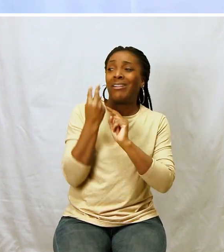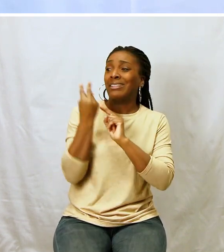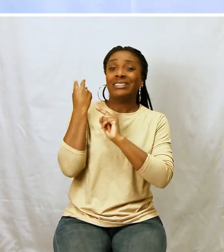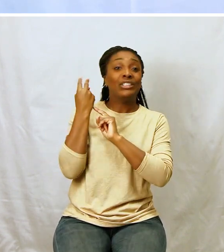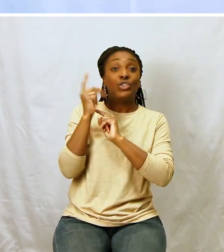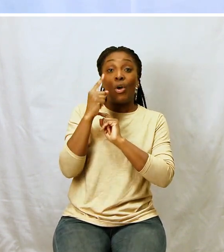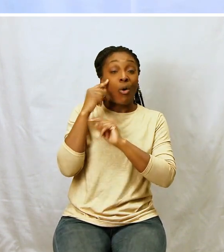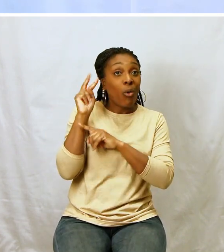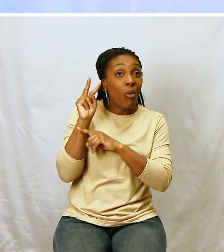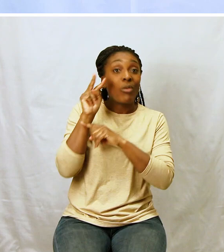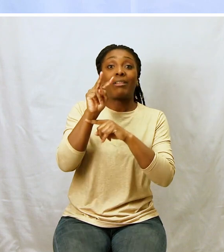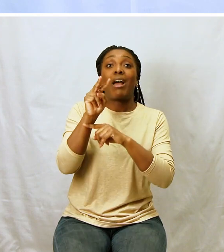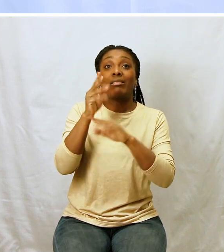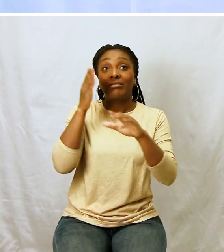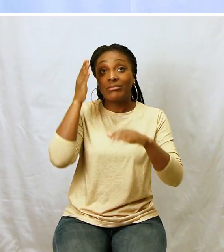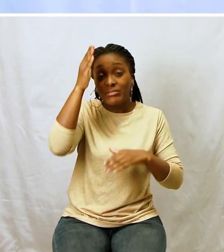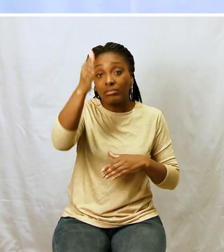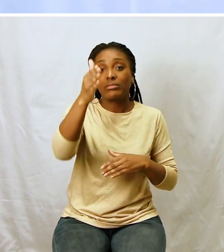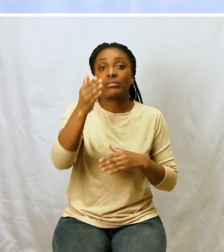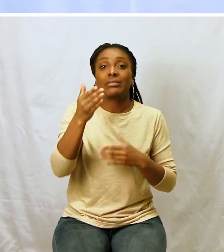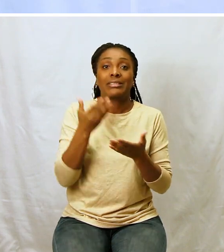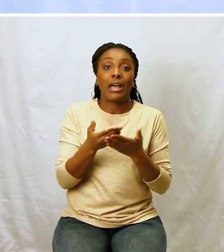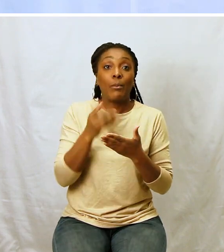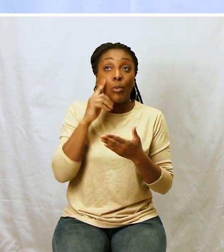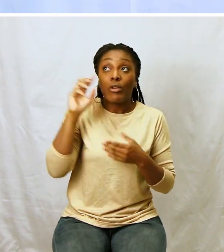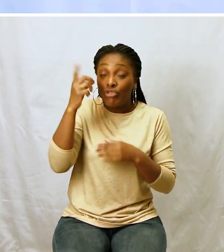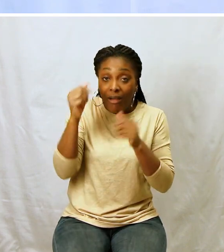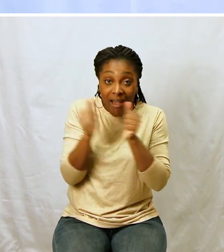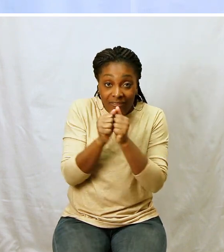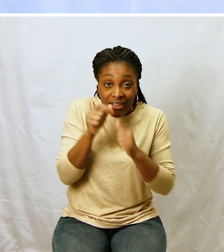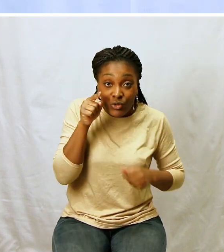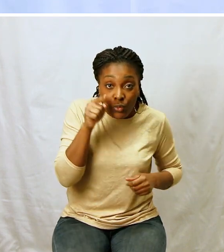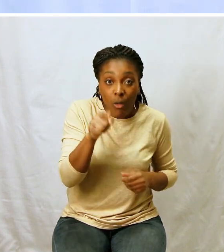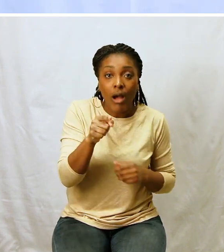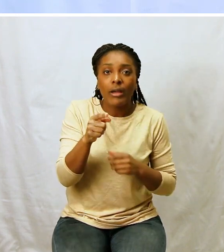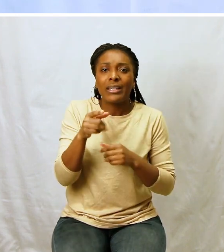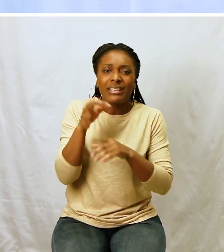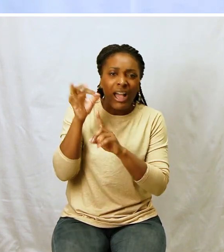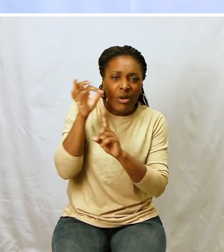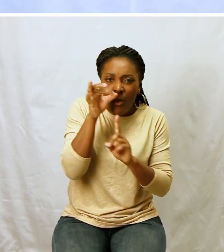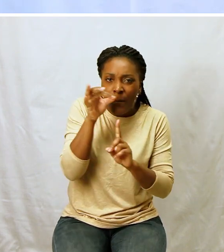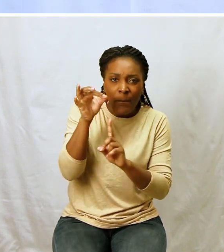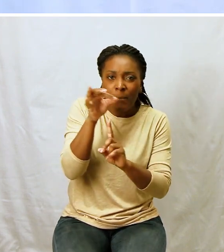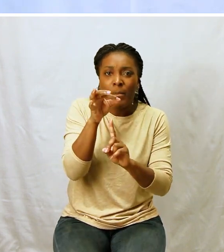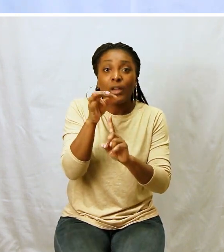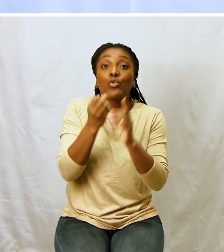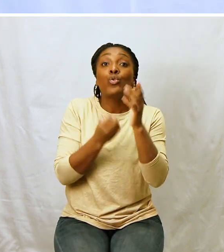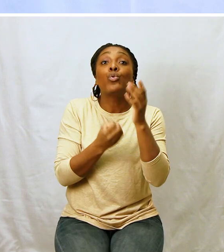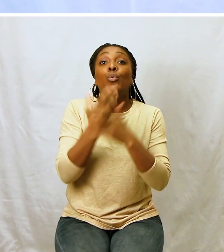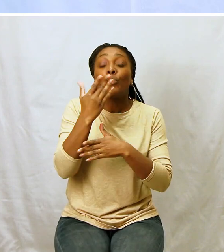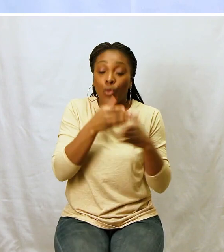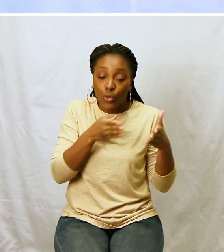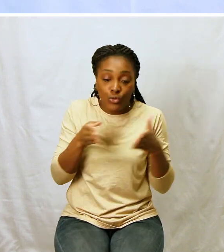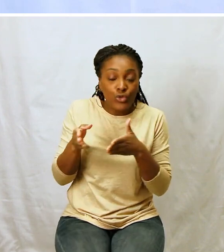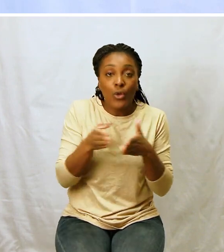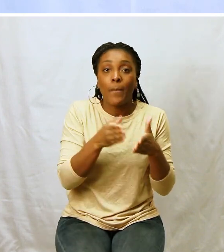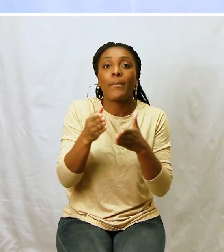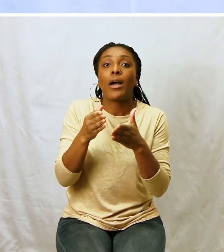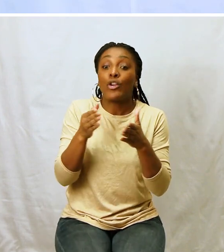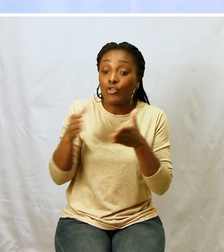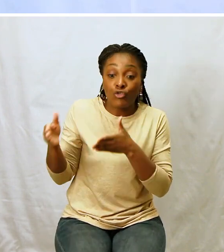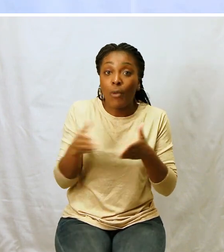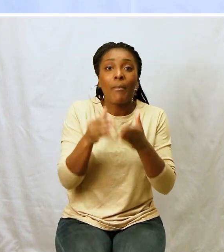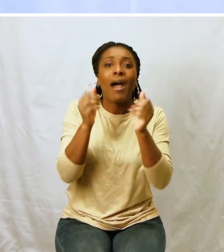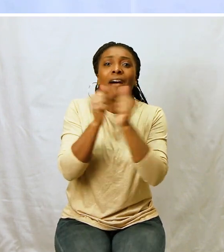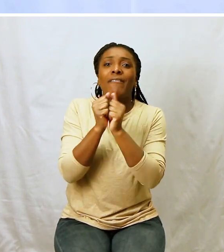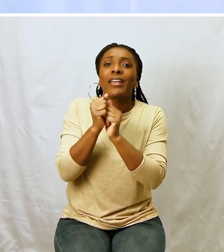à regarder aujourd'hui et demain parce que Dieu est avec toi et qu'il t'entraîne sur un chemin nouveau pour toi, mais un chemin où tu vas porter du